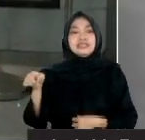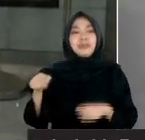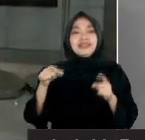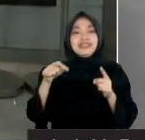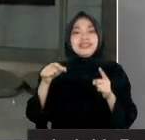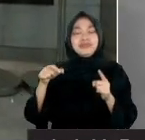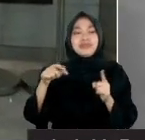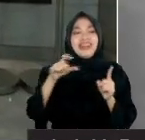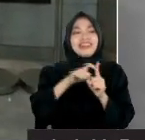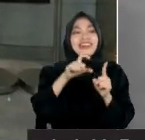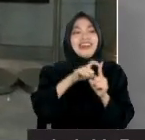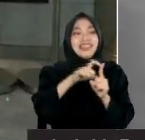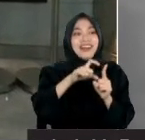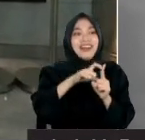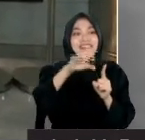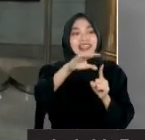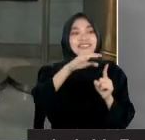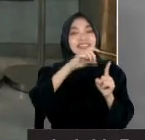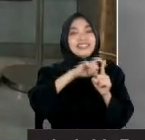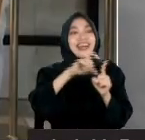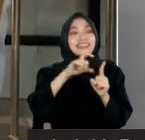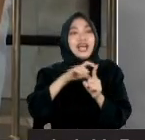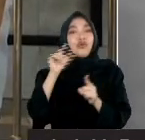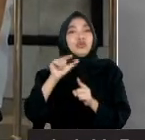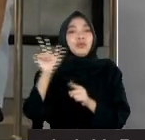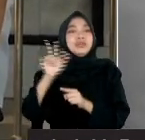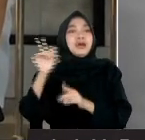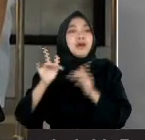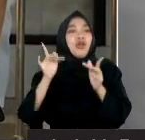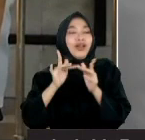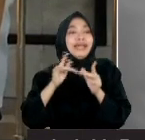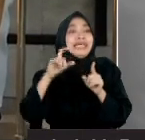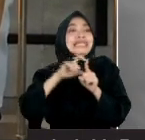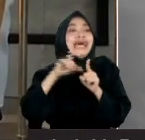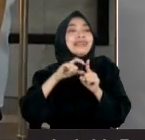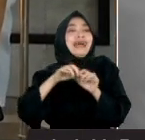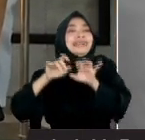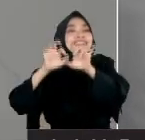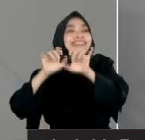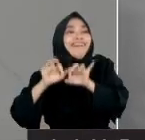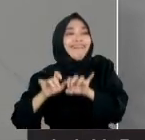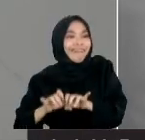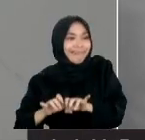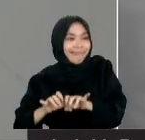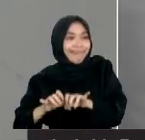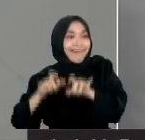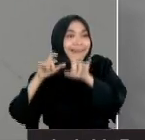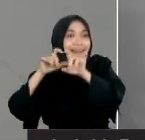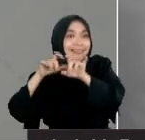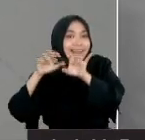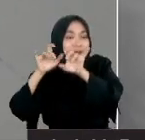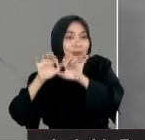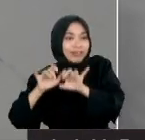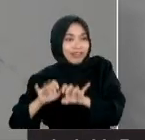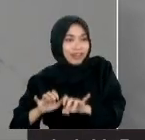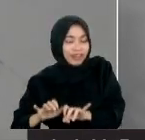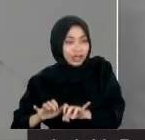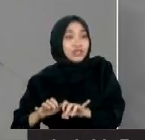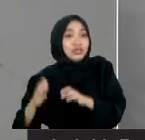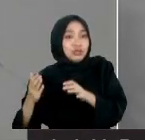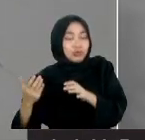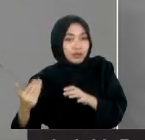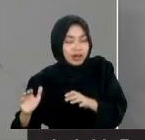online kepada beberapa aplikasi-aplikasi yang ada. Kemudian hasil pinjaman online tersebut langsung oleh para